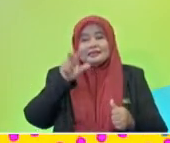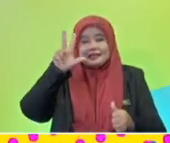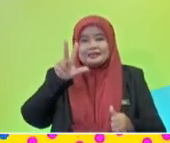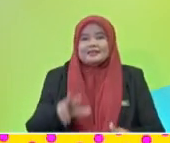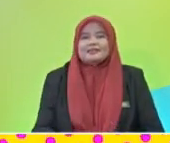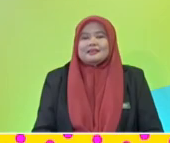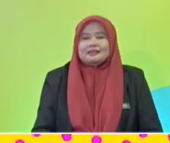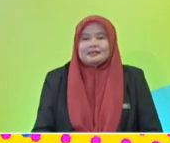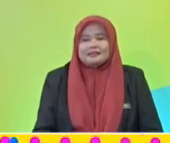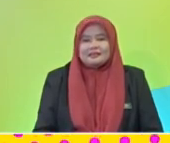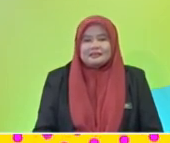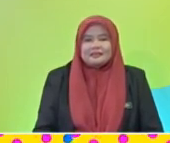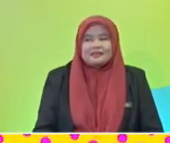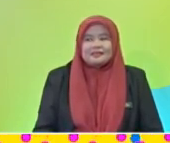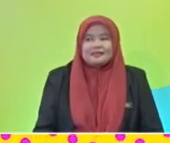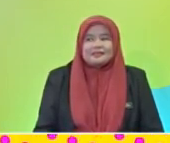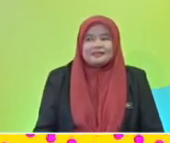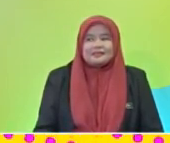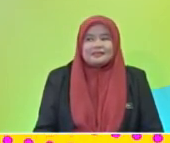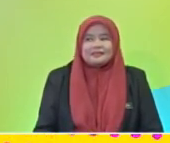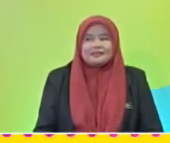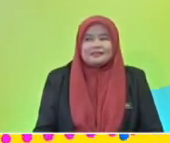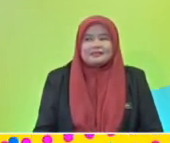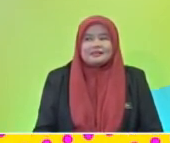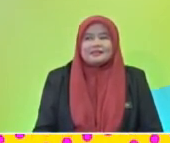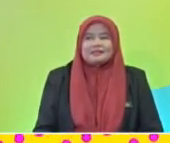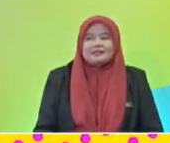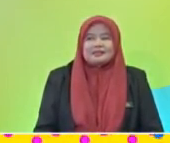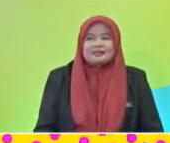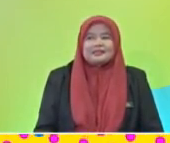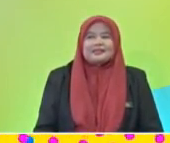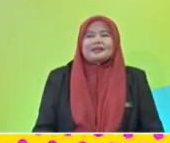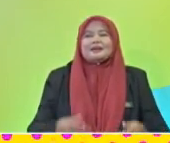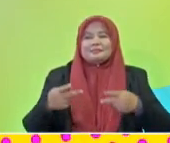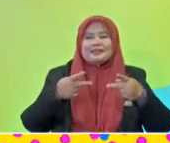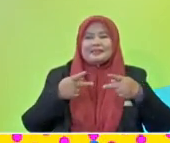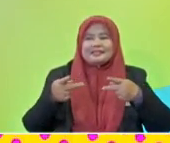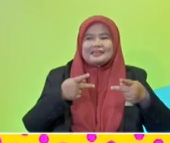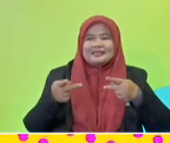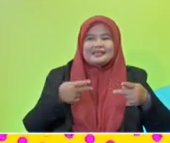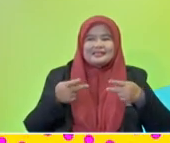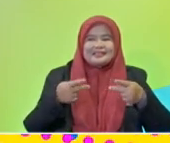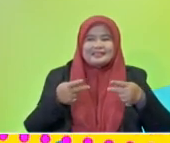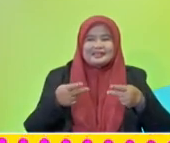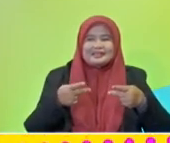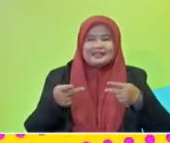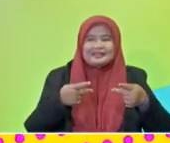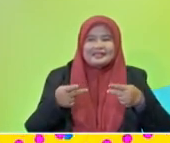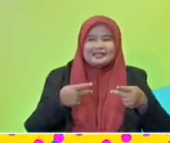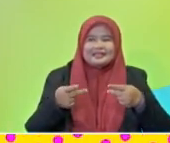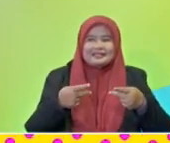siapa Nak jawab cepat ha kertas ataupun plastik plastik Cikgu tiada Cikgu nama